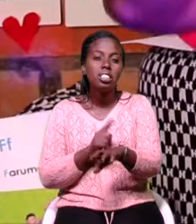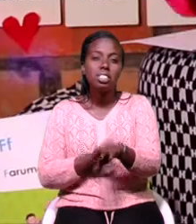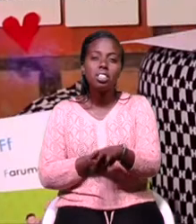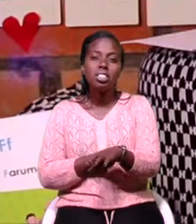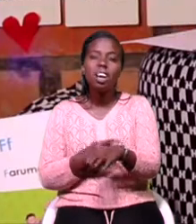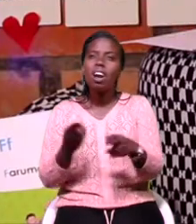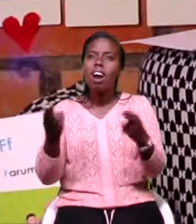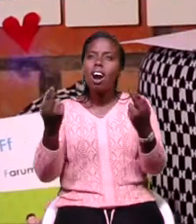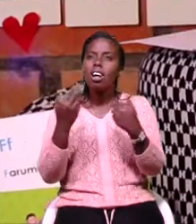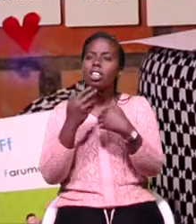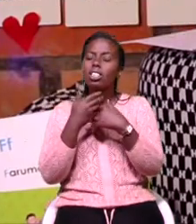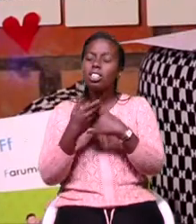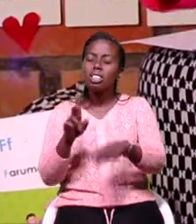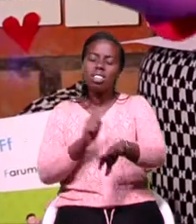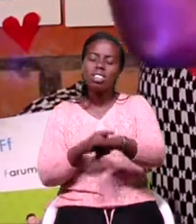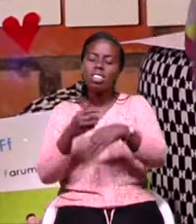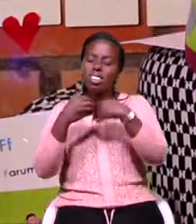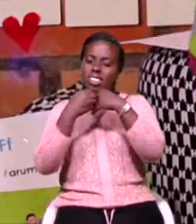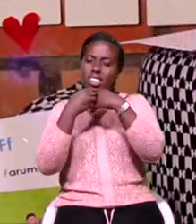hashira igihe